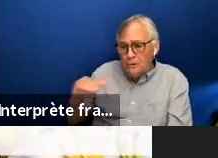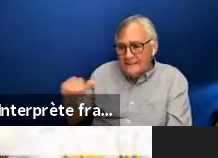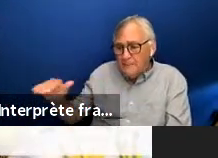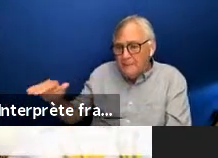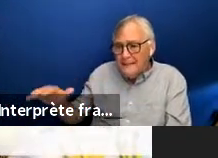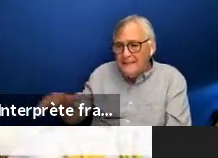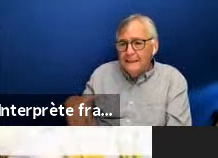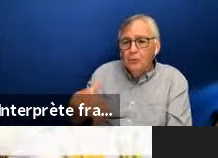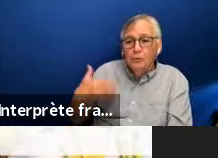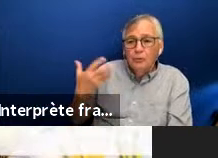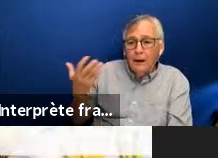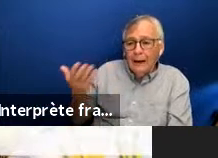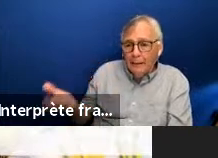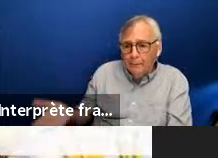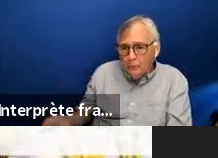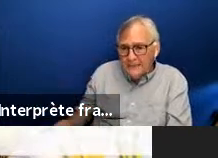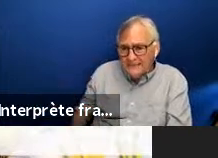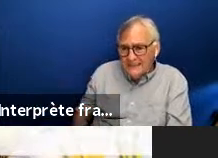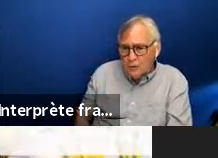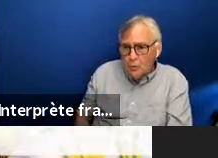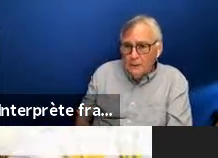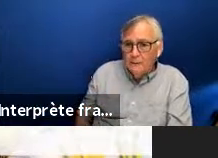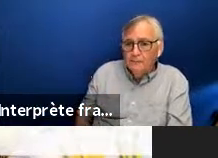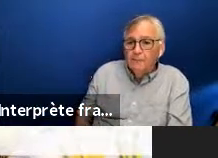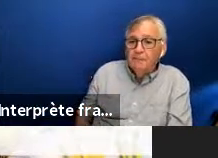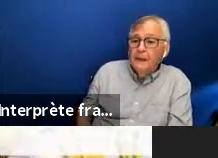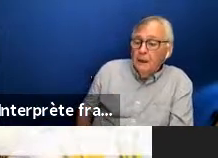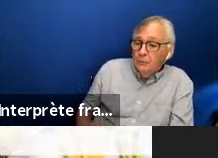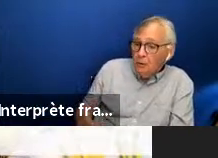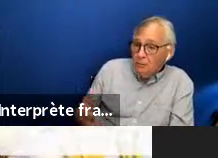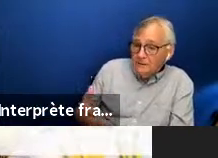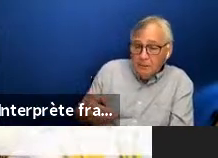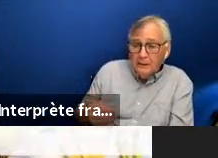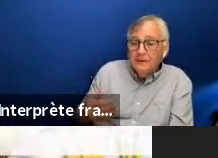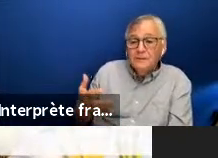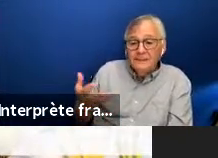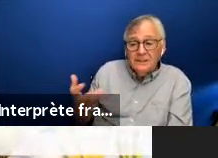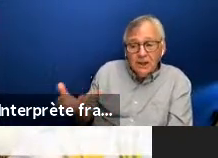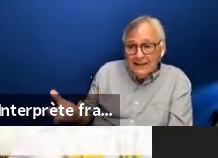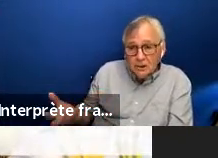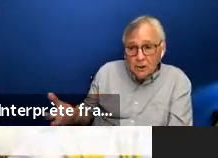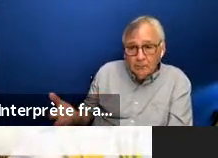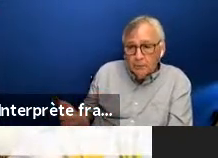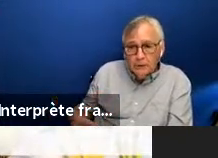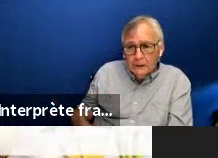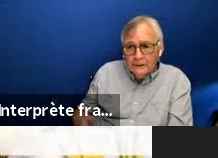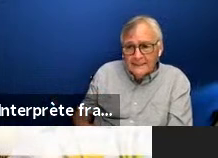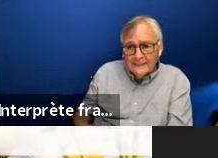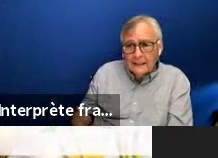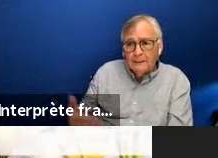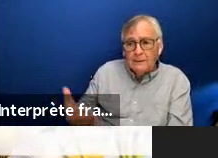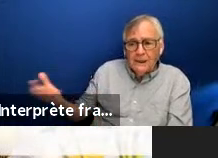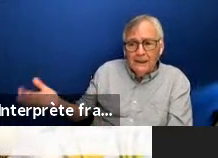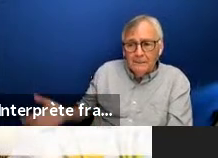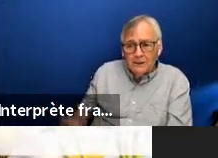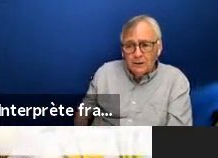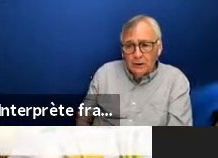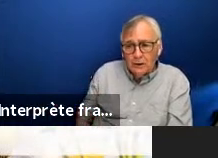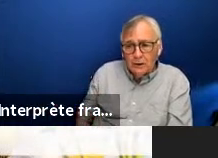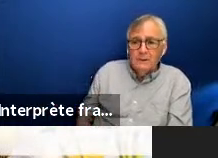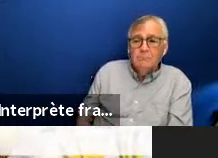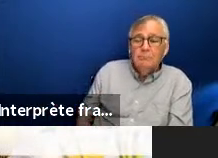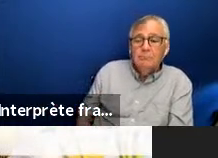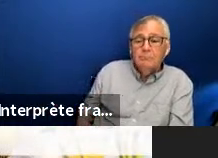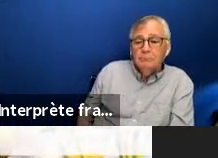se stabiliser, d'autres fois, elle peut s'accentuer. Donc, ça peut arriver aussi chez les jeunes, pas nécessairement chez les